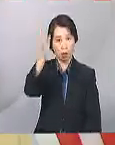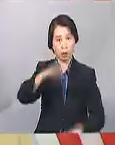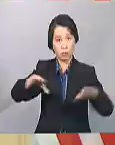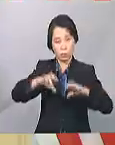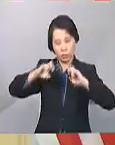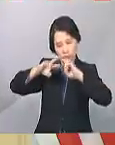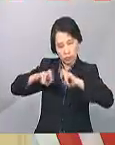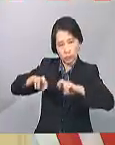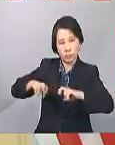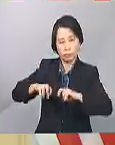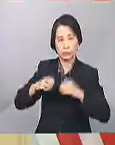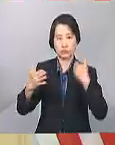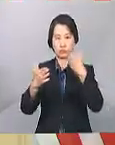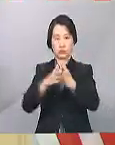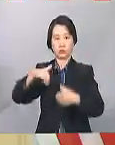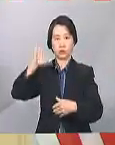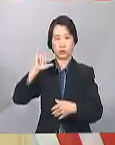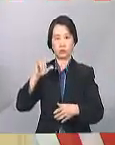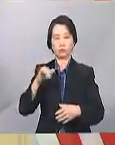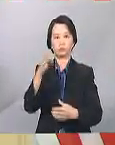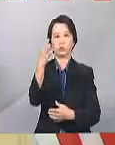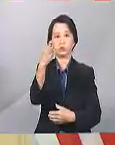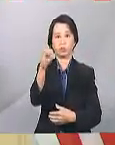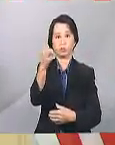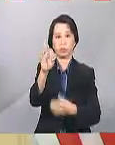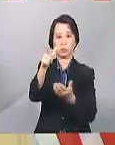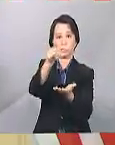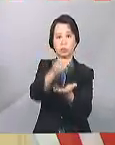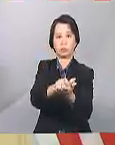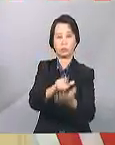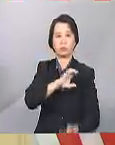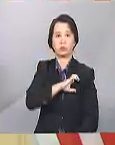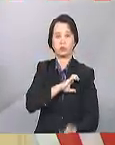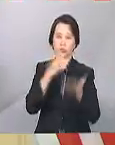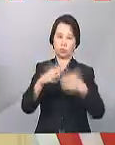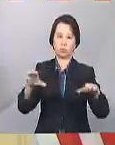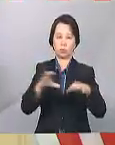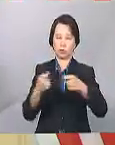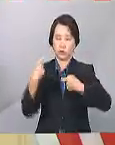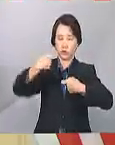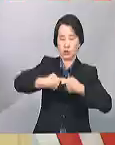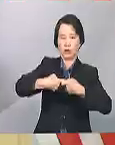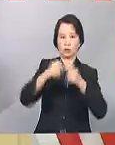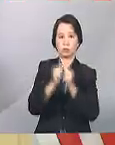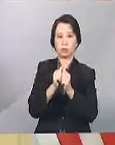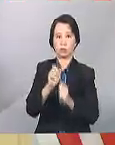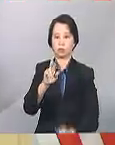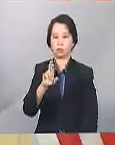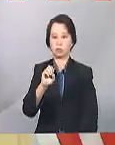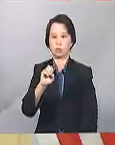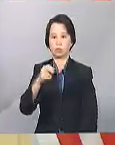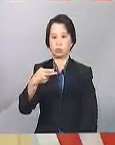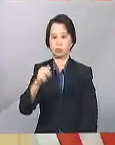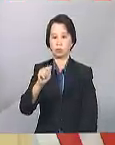Sehingga semalam 19 laporan polis telah pun dibuat yang berkaitan dengan kes yang berkaitan